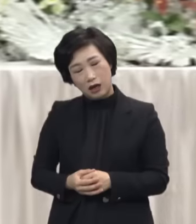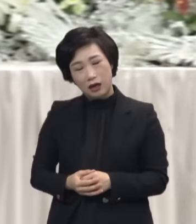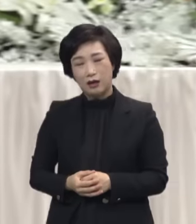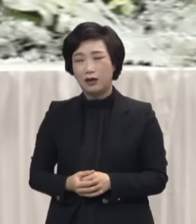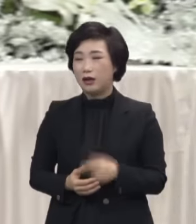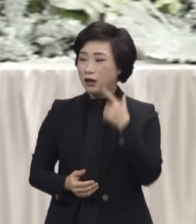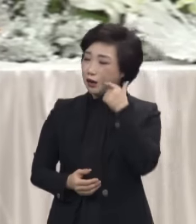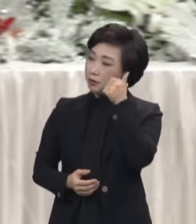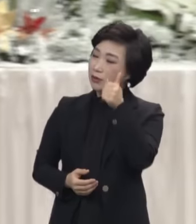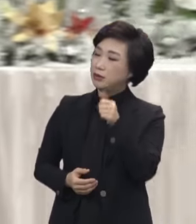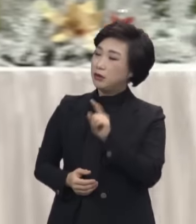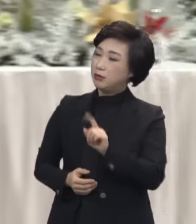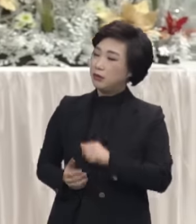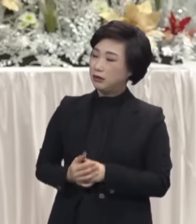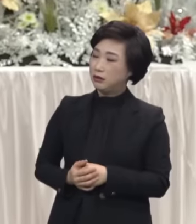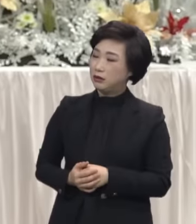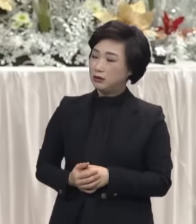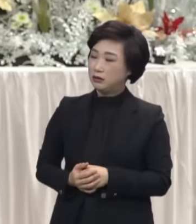아버지께서